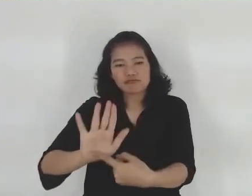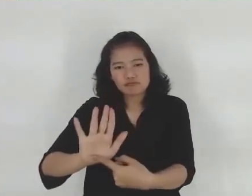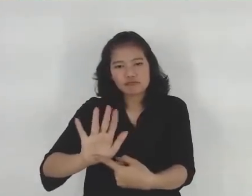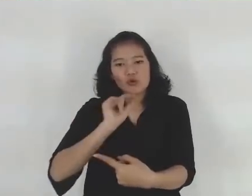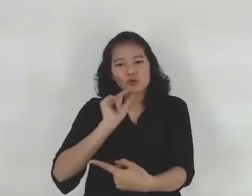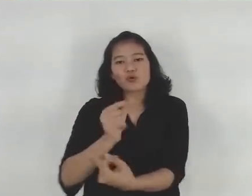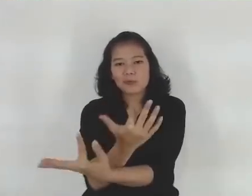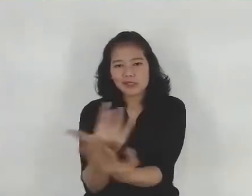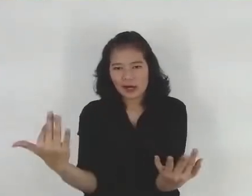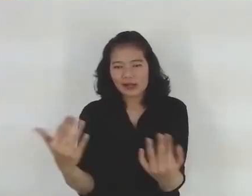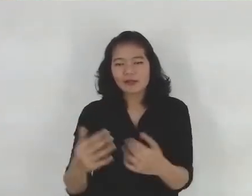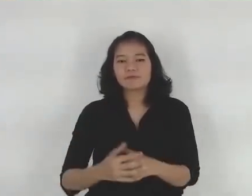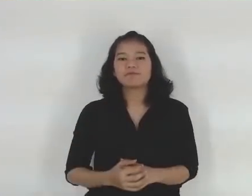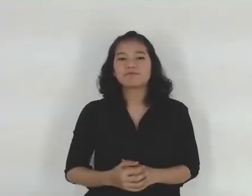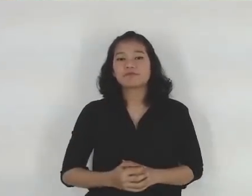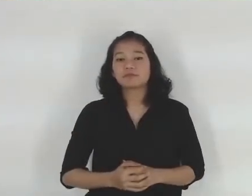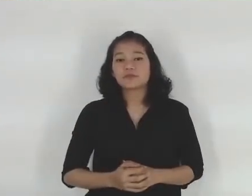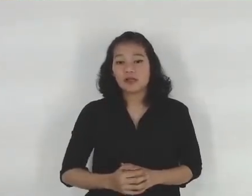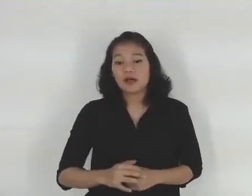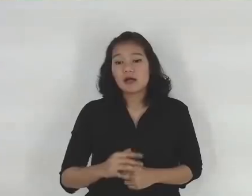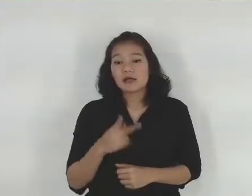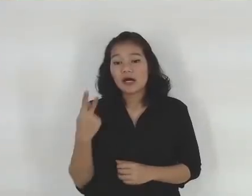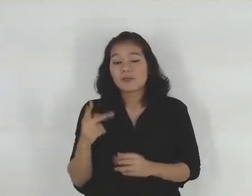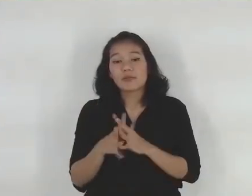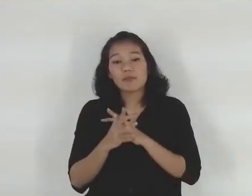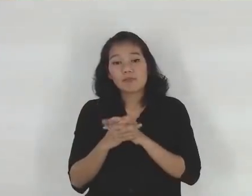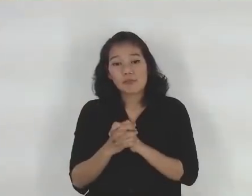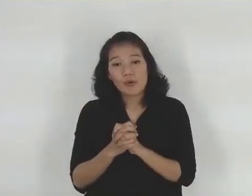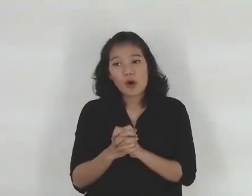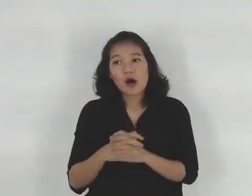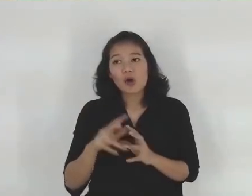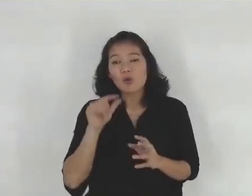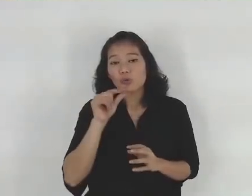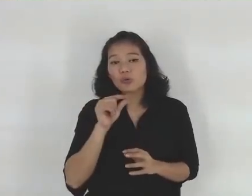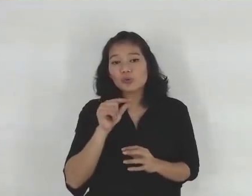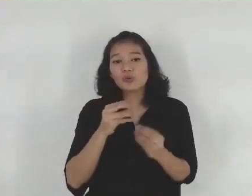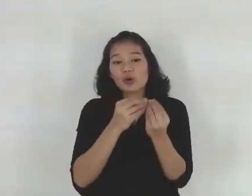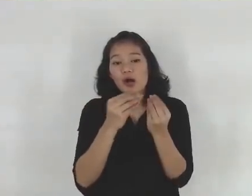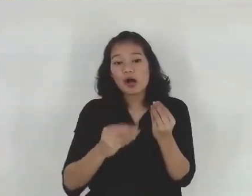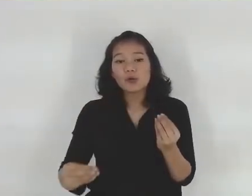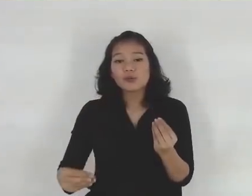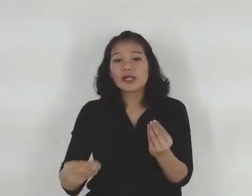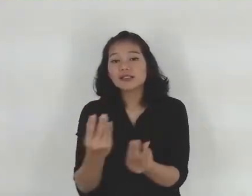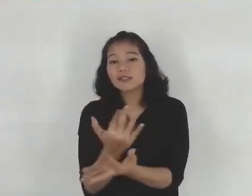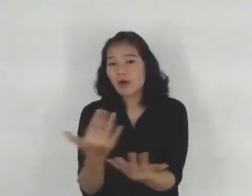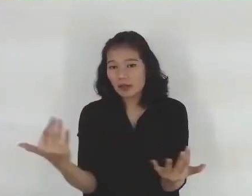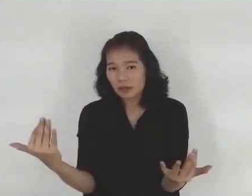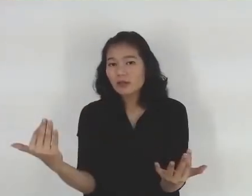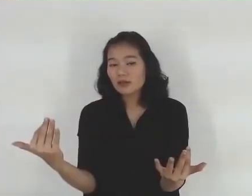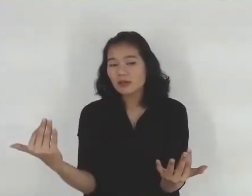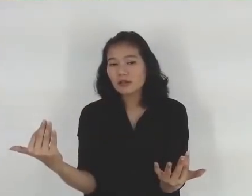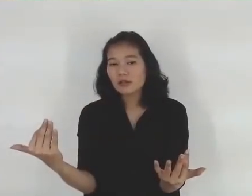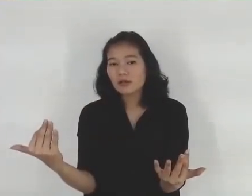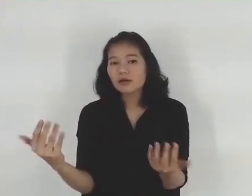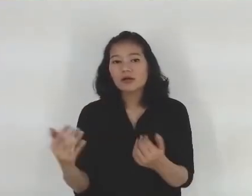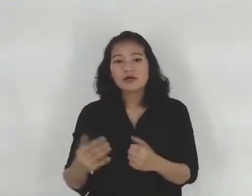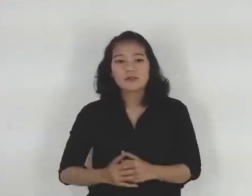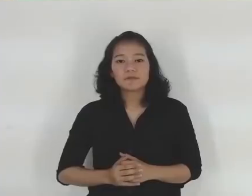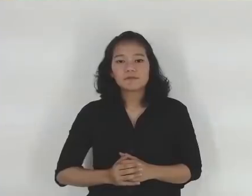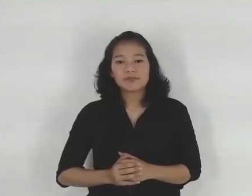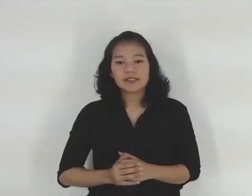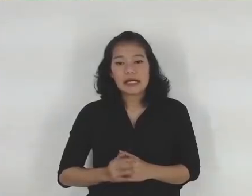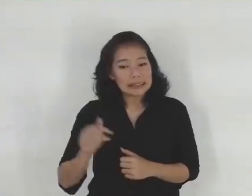banyak banyak orang ya Bapa kami juga berdoa bagi setiap saya jemaat yang Hai